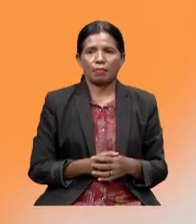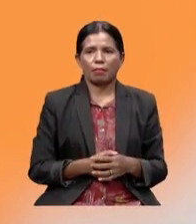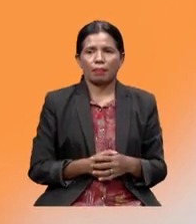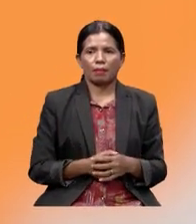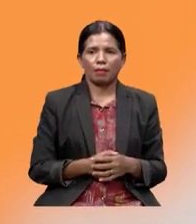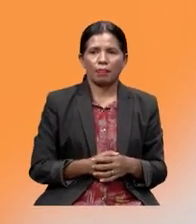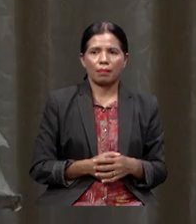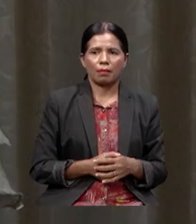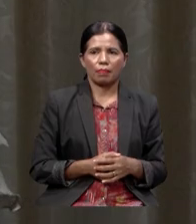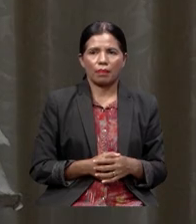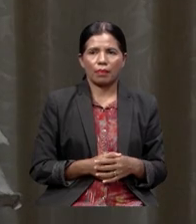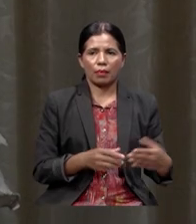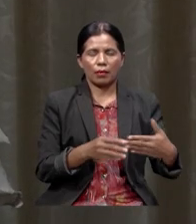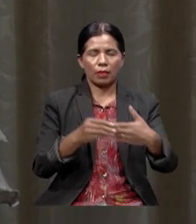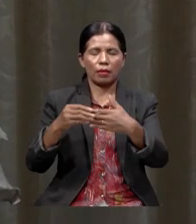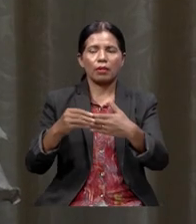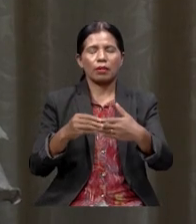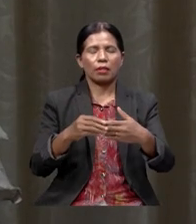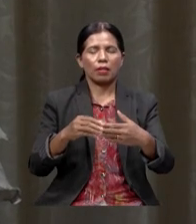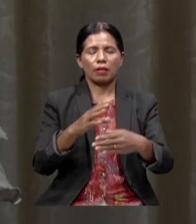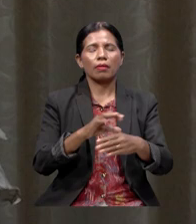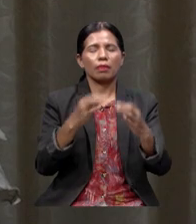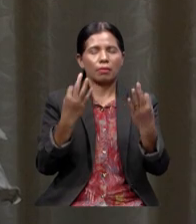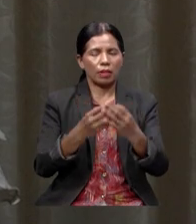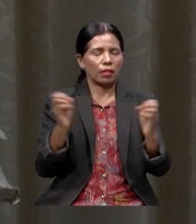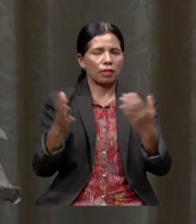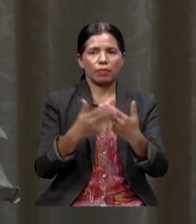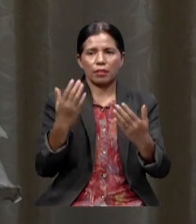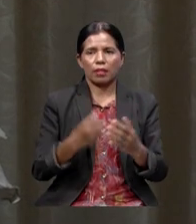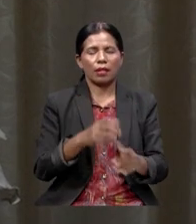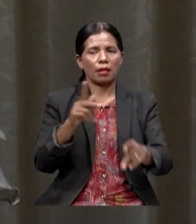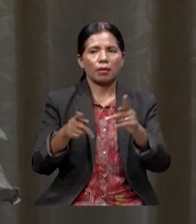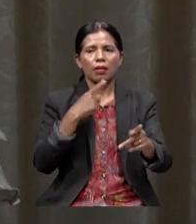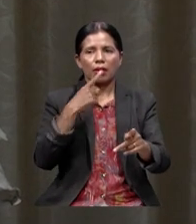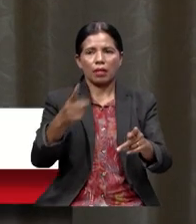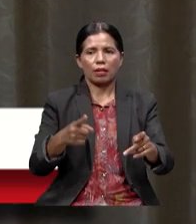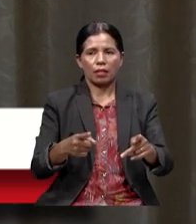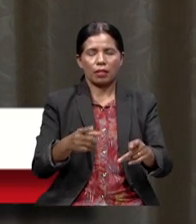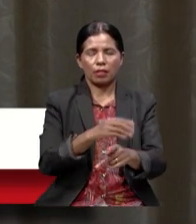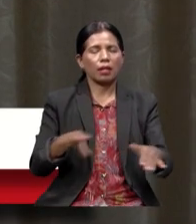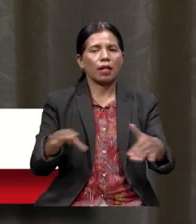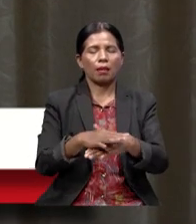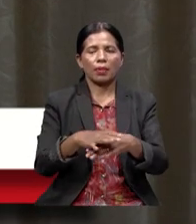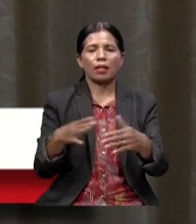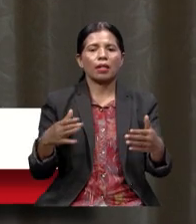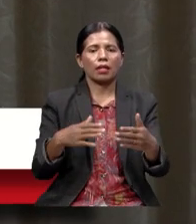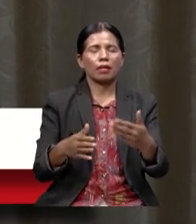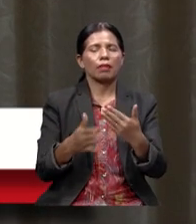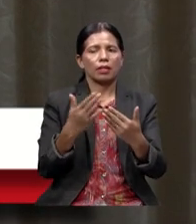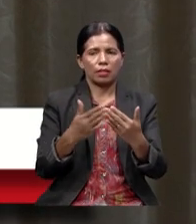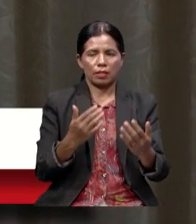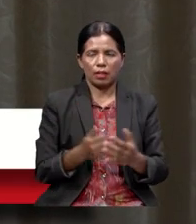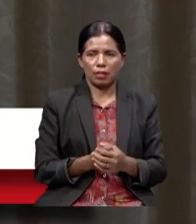Forma familia ni lah, sebab fasil. Emm dalam barat ni, emm dia, hola malu ni gampang lah. Tapi moris